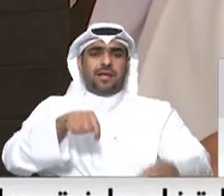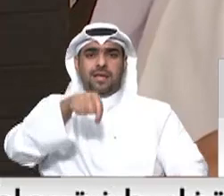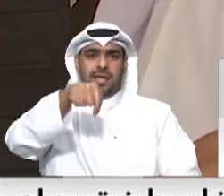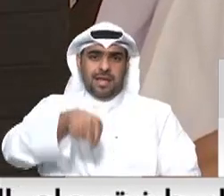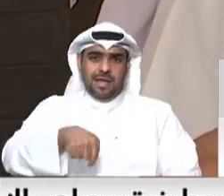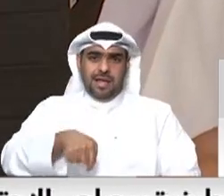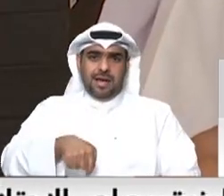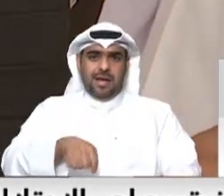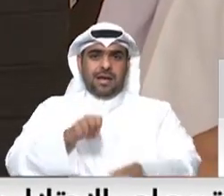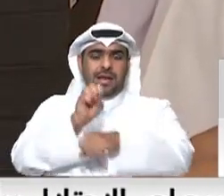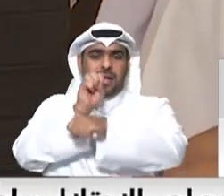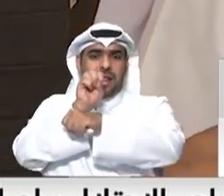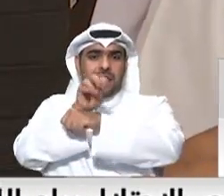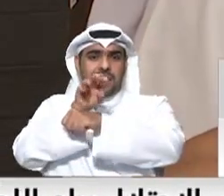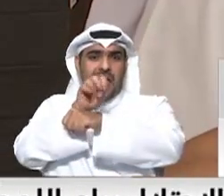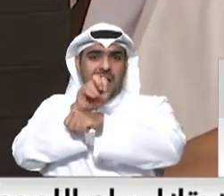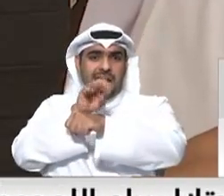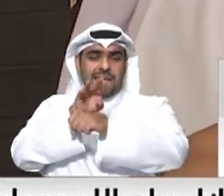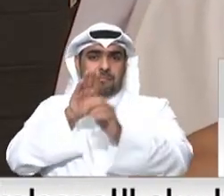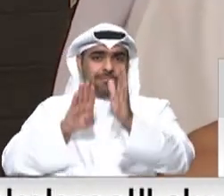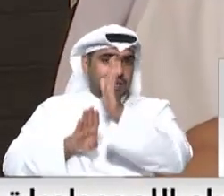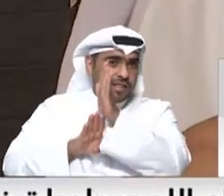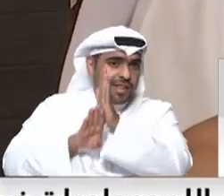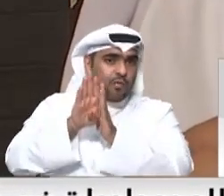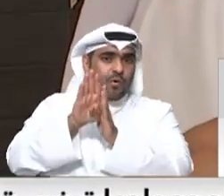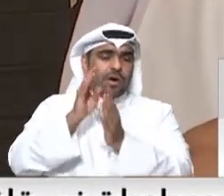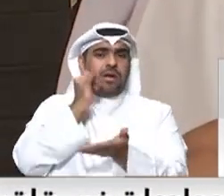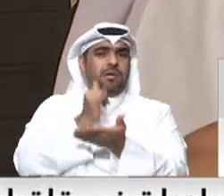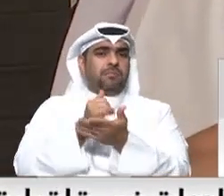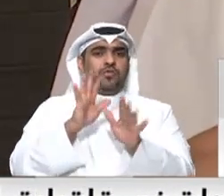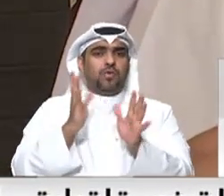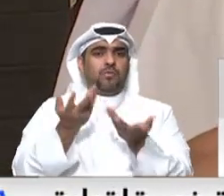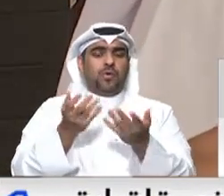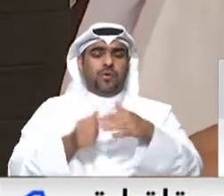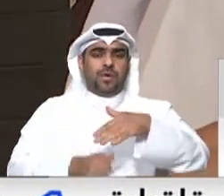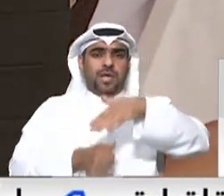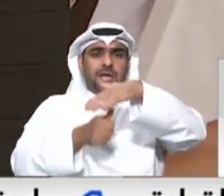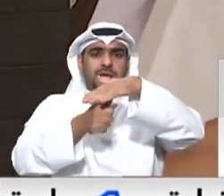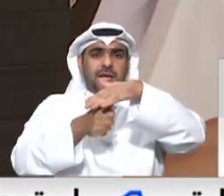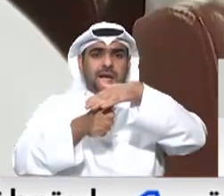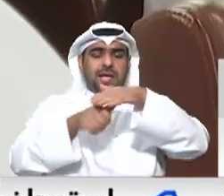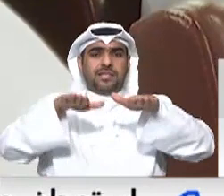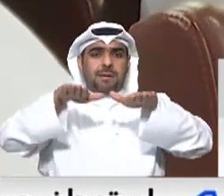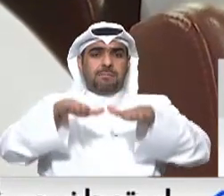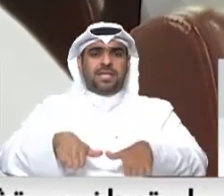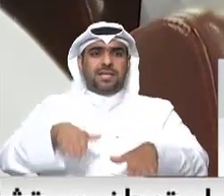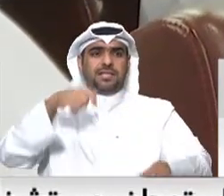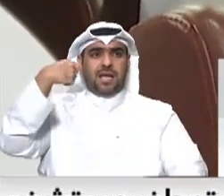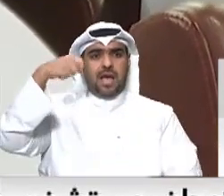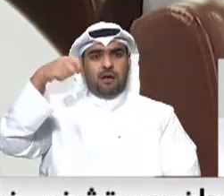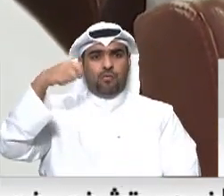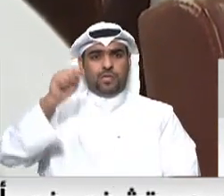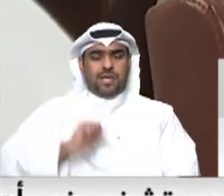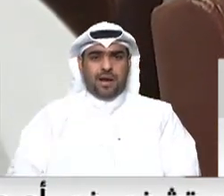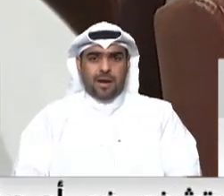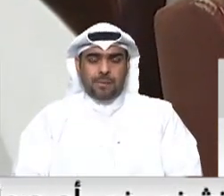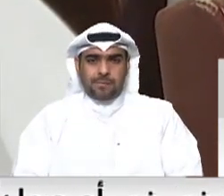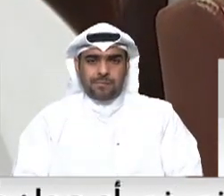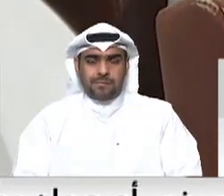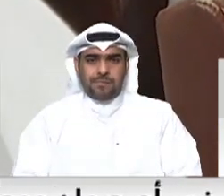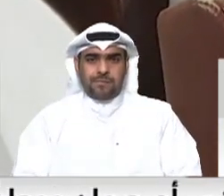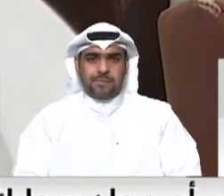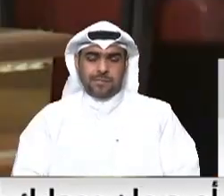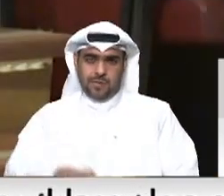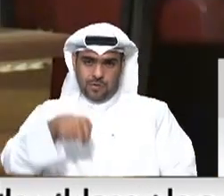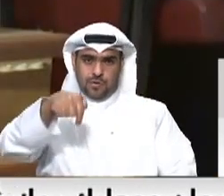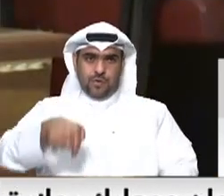برئيس ميس وزراء وتحته صلاحيات مرتبطه باجسام تربويه مهمه لتطوير التعليم الهدف من هذه